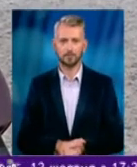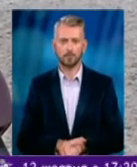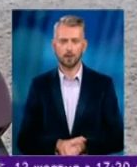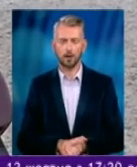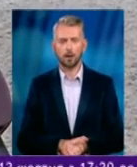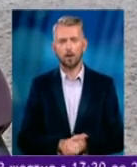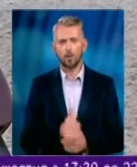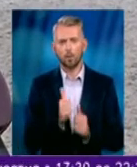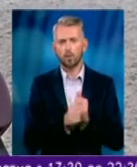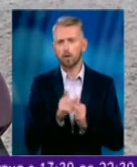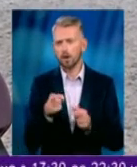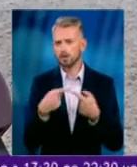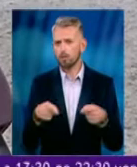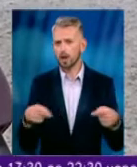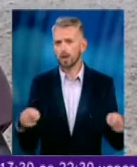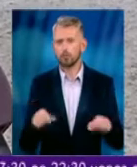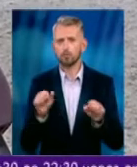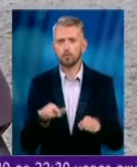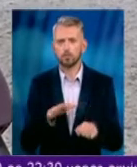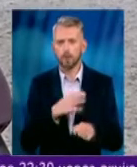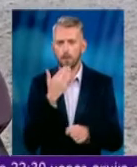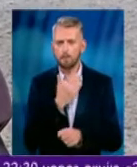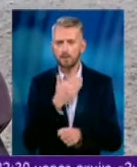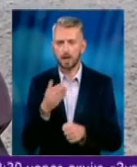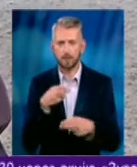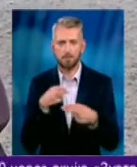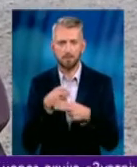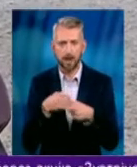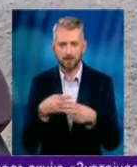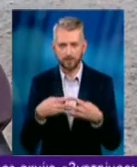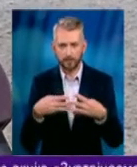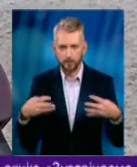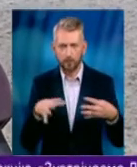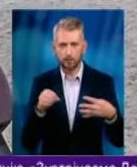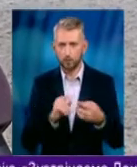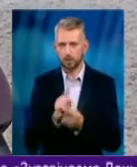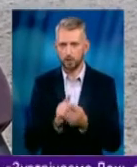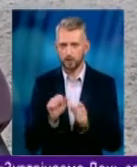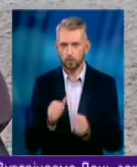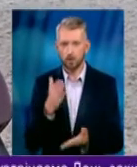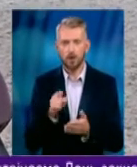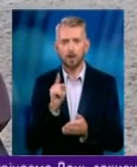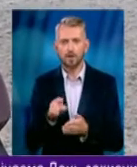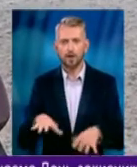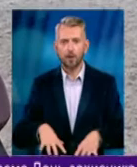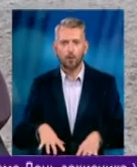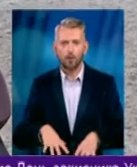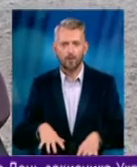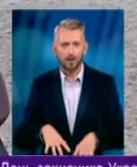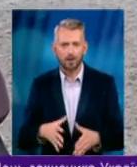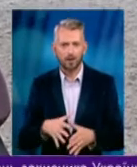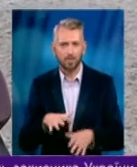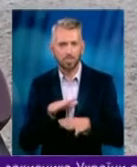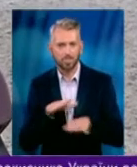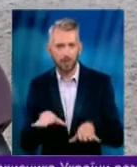каждого по-разному, потому что может даже на последнем препятствии все измениться. Если ты не проехал коня, у тебя ноль, ты автоматом